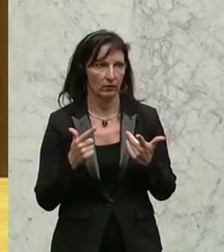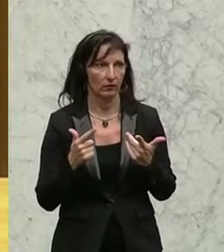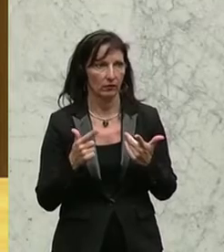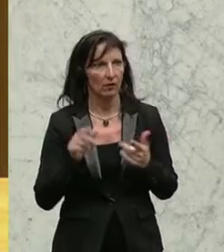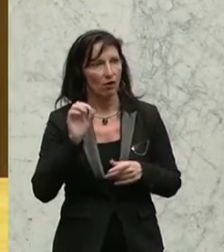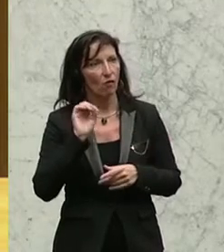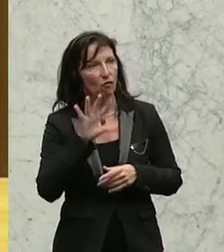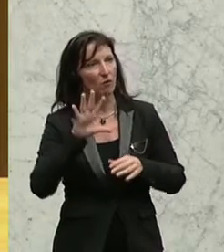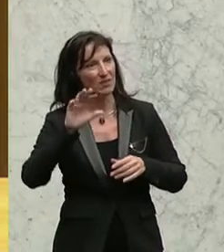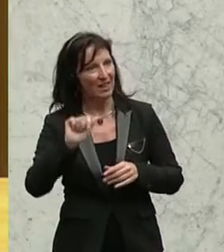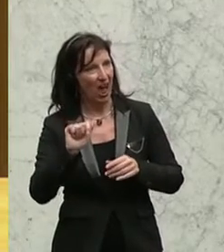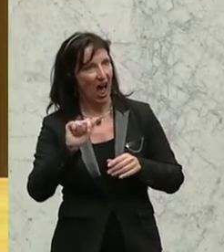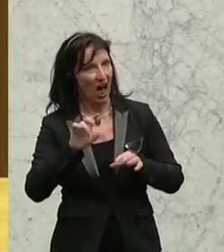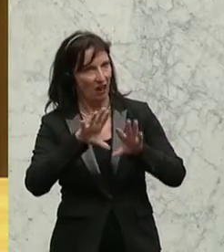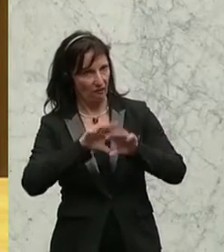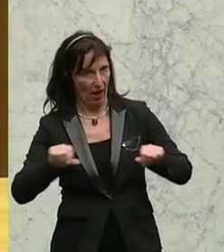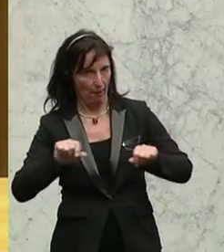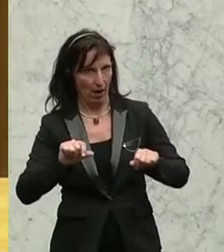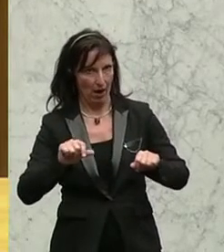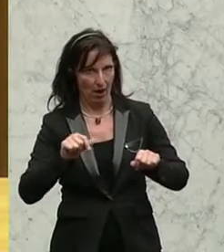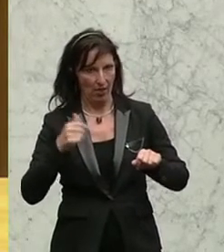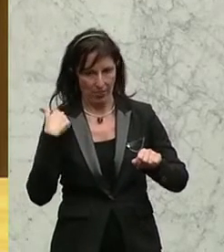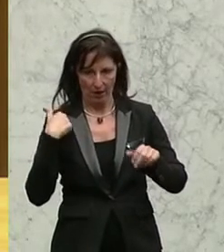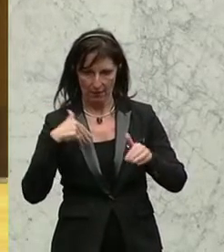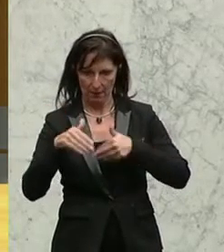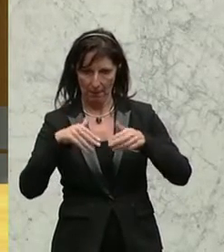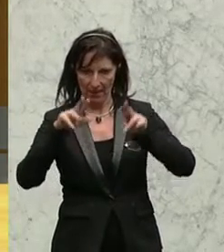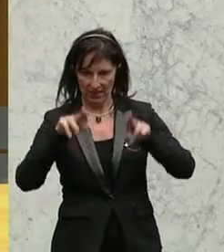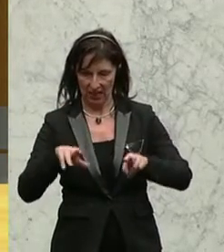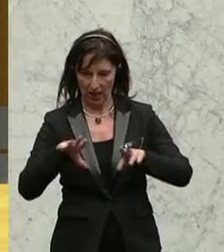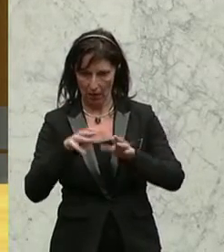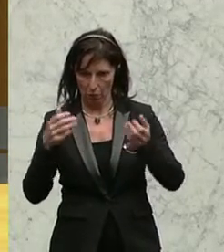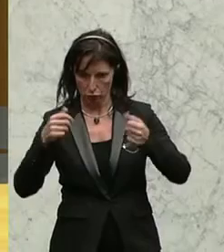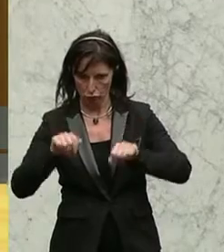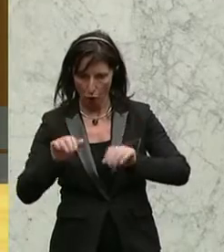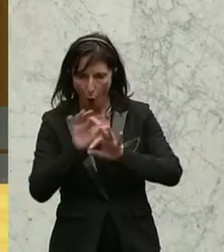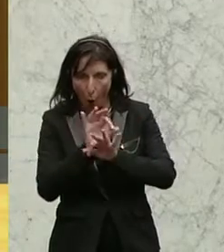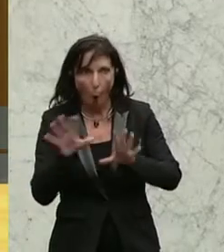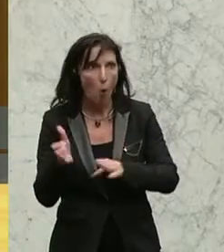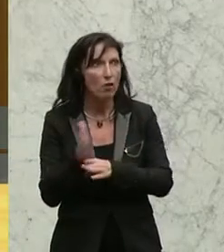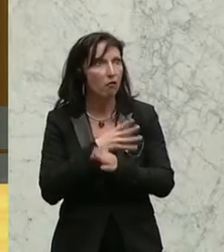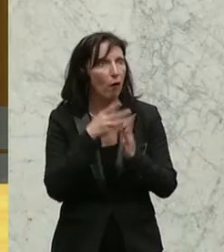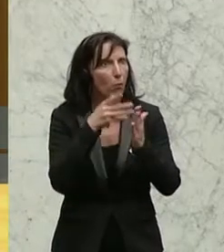dass diese 15a-Vereinbarung im Ministerrat beschlossen worden ist, ohne noch einmal in Begutachtung zu gehen,